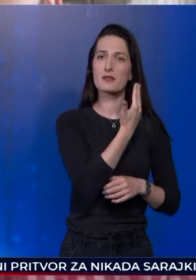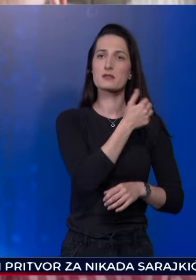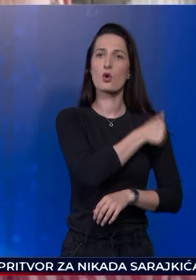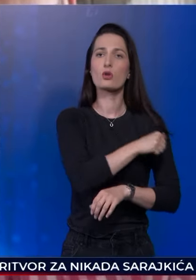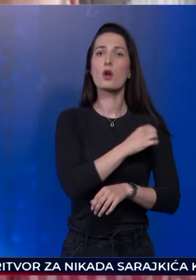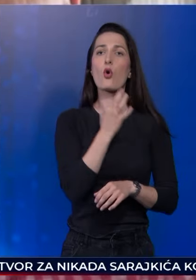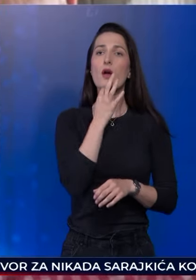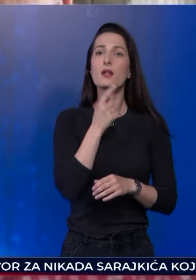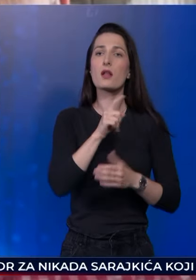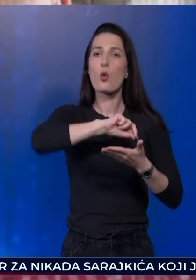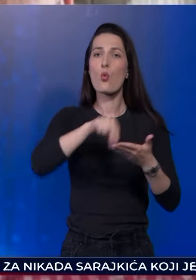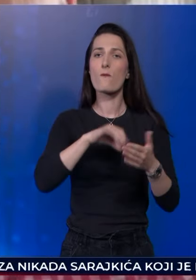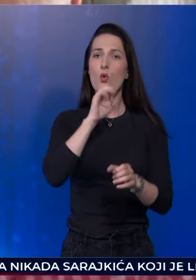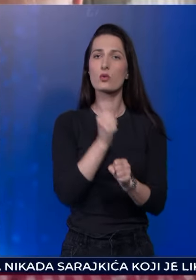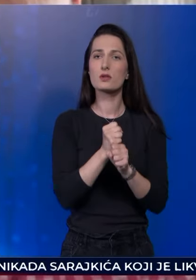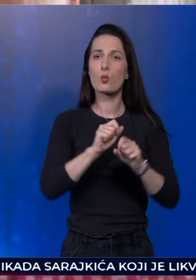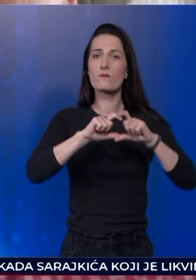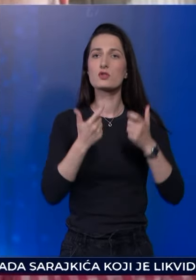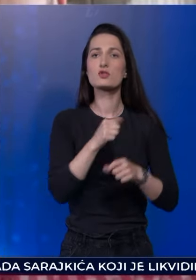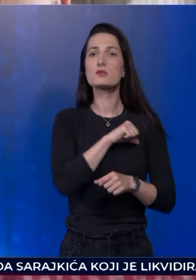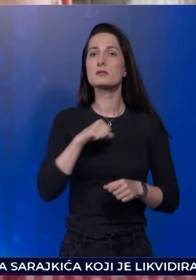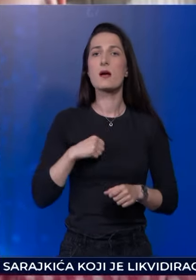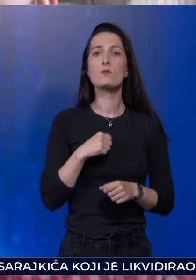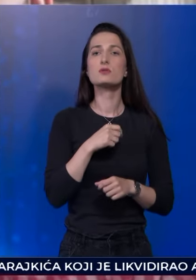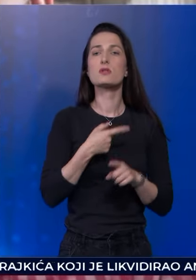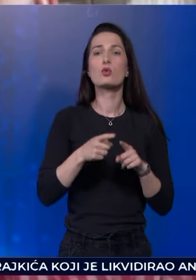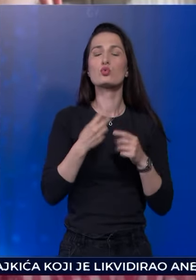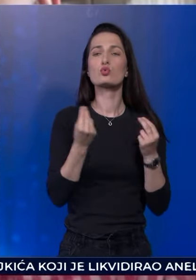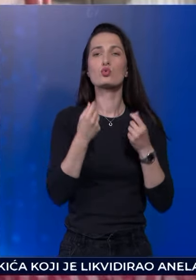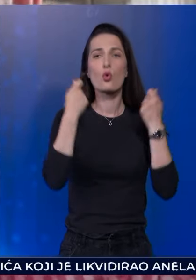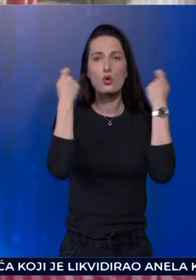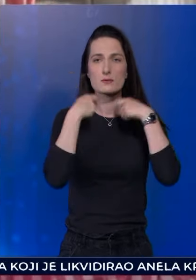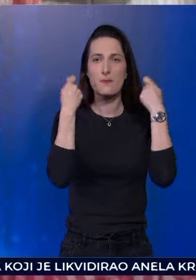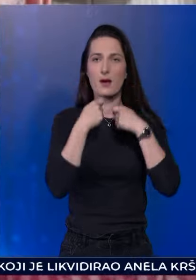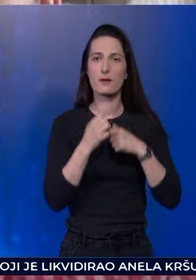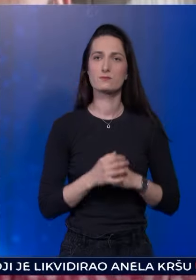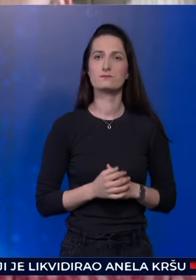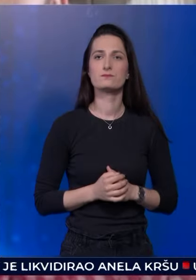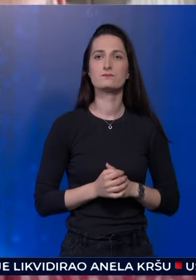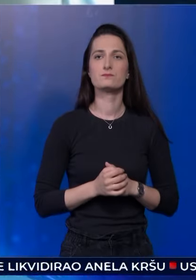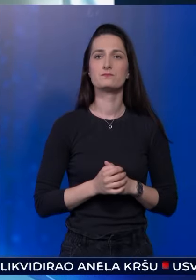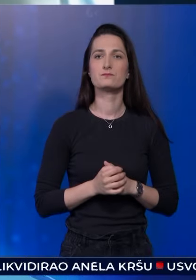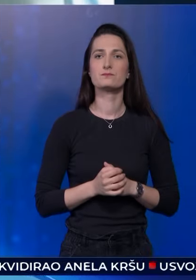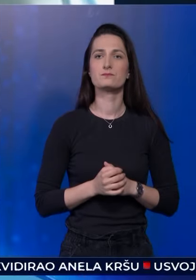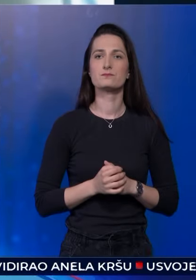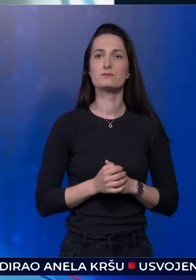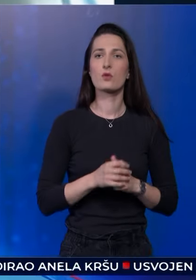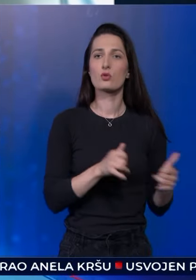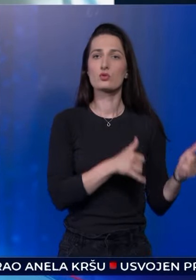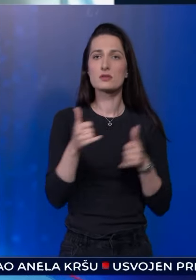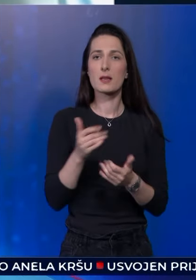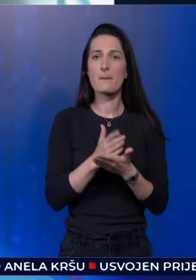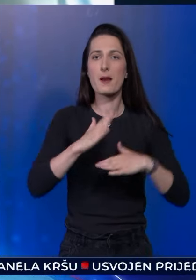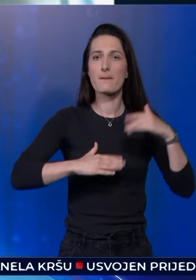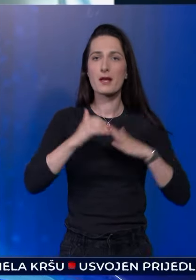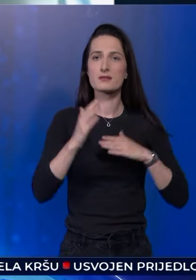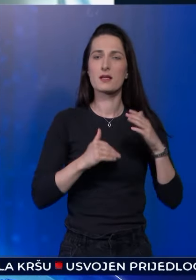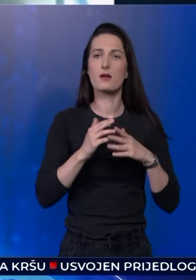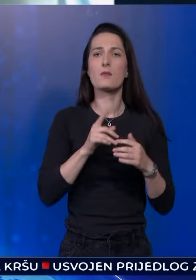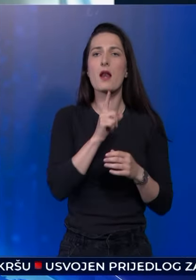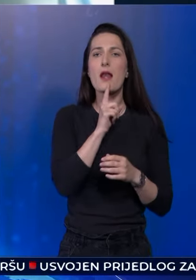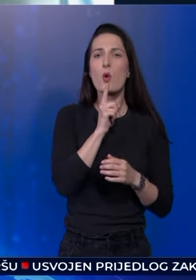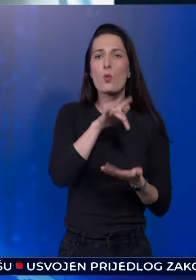od peticije 2015. godine kada je počela ugovorom djel da radi u vrtić samo zato što nosi mara. Do sad je recimo bila praksa da ako na